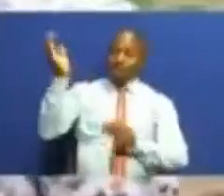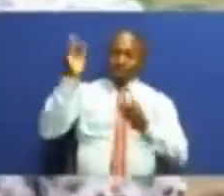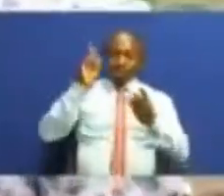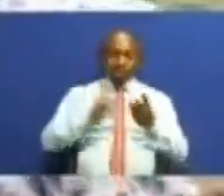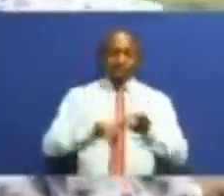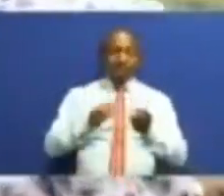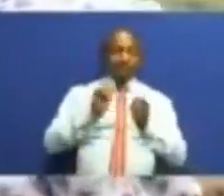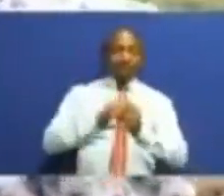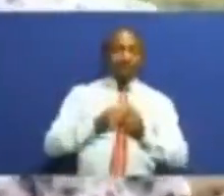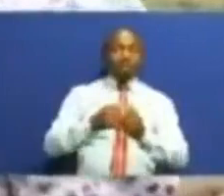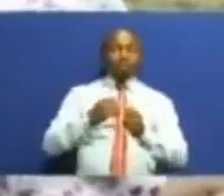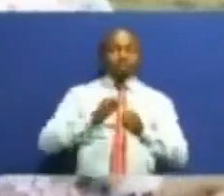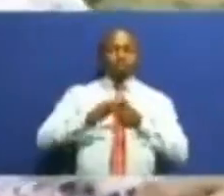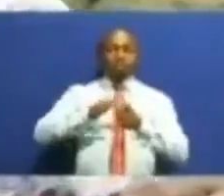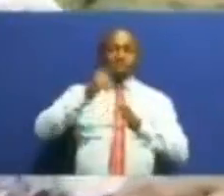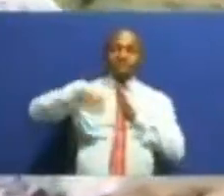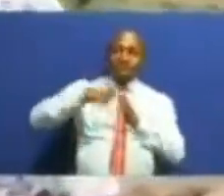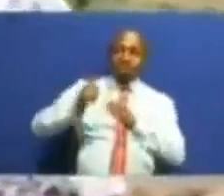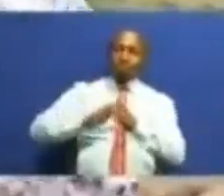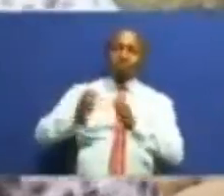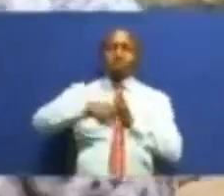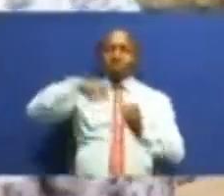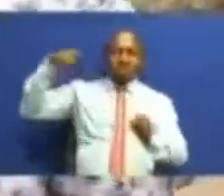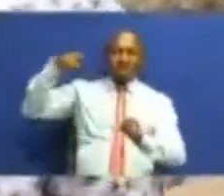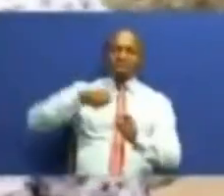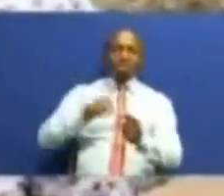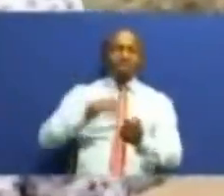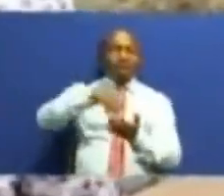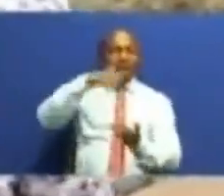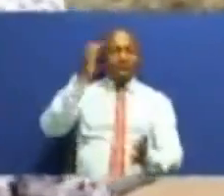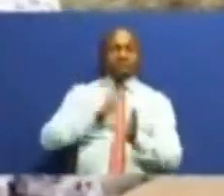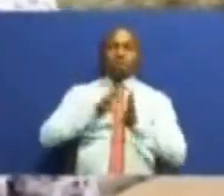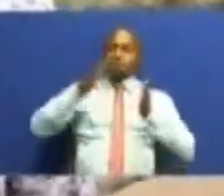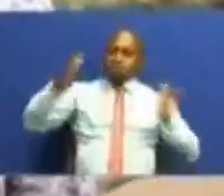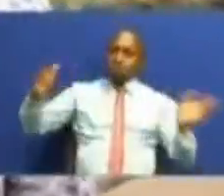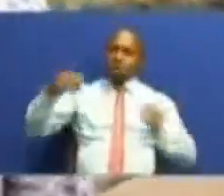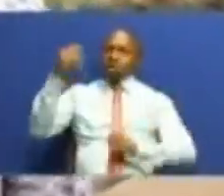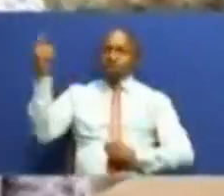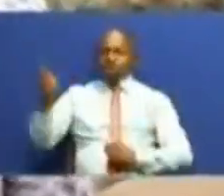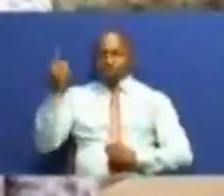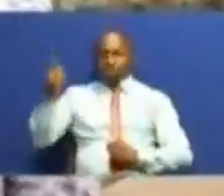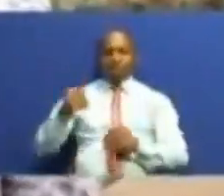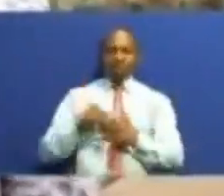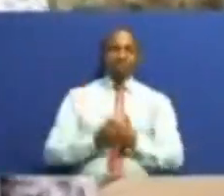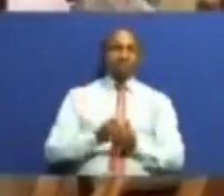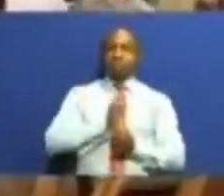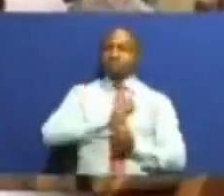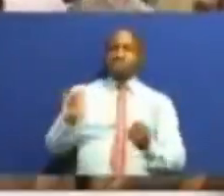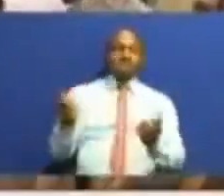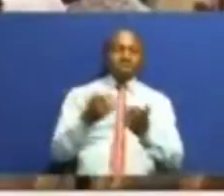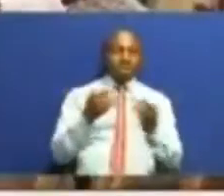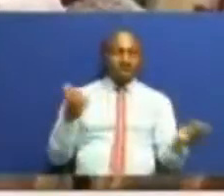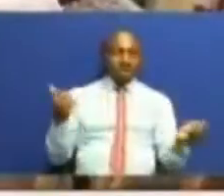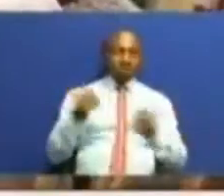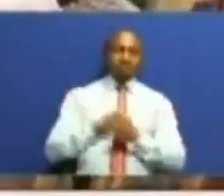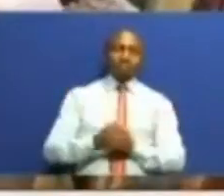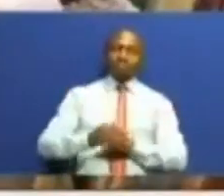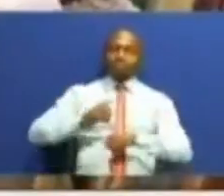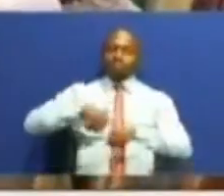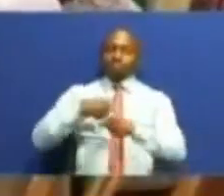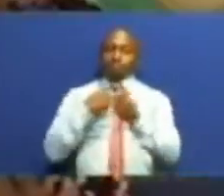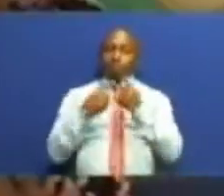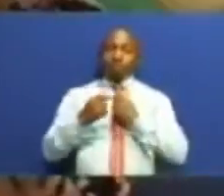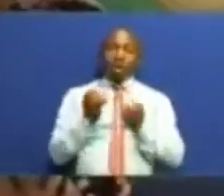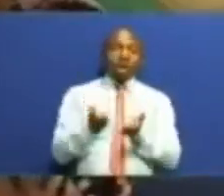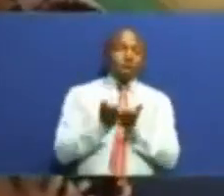ya kuendesha mitambo kama hii kutumia majenereta ni gharama kubwa kwa taifa ya bila sababu. Akizungumza na wadau wa